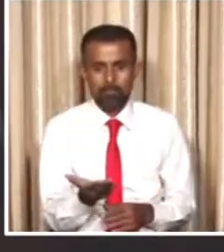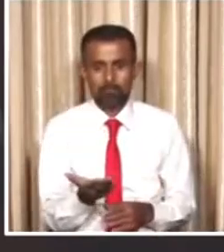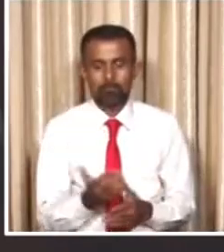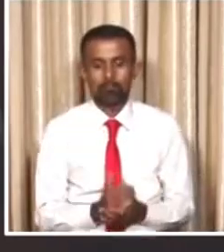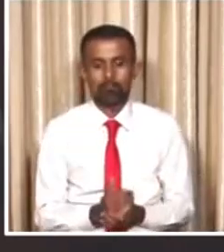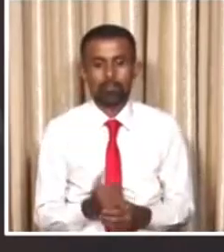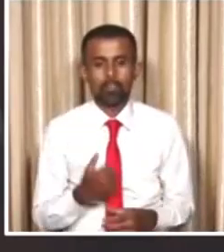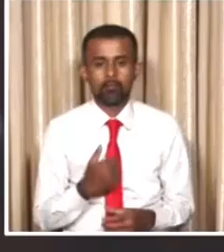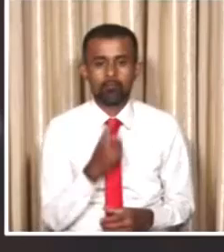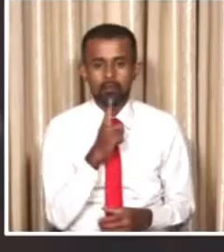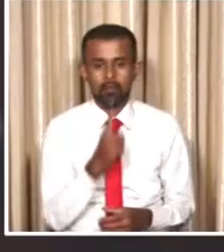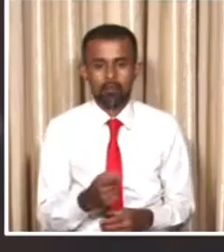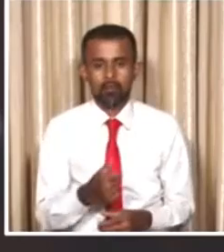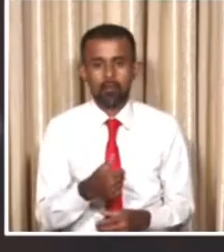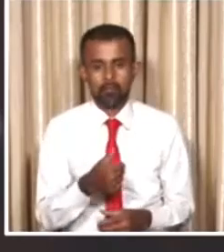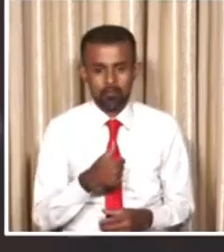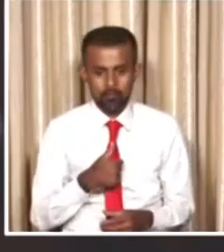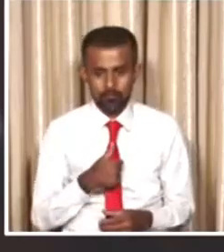ඉතින් මම කියන්න කැමති